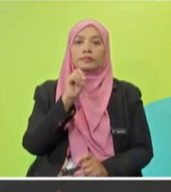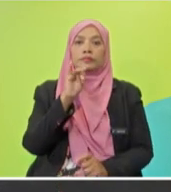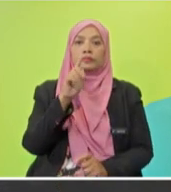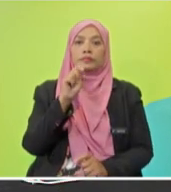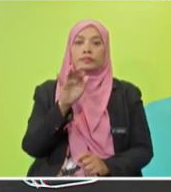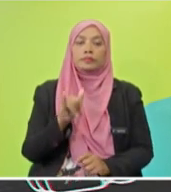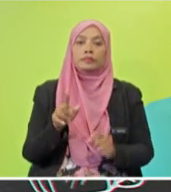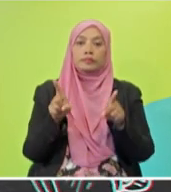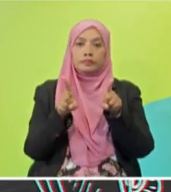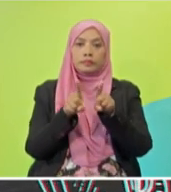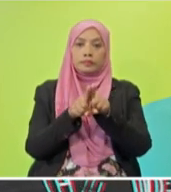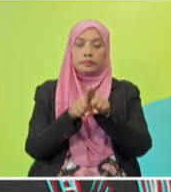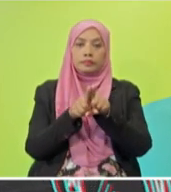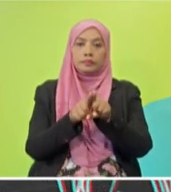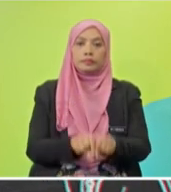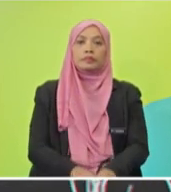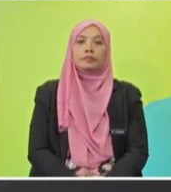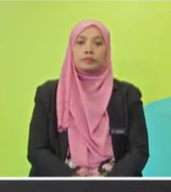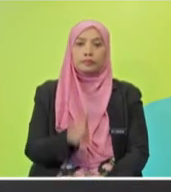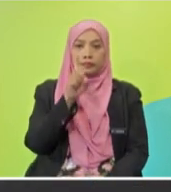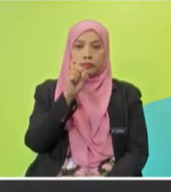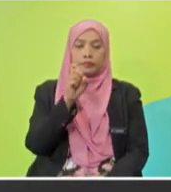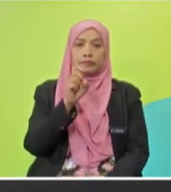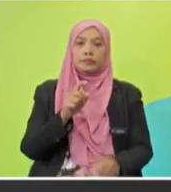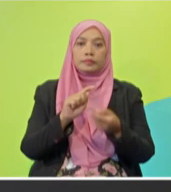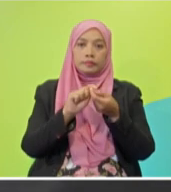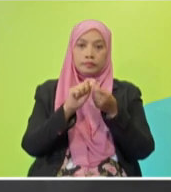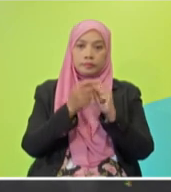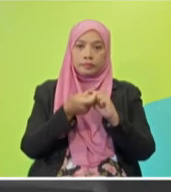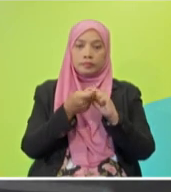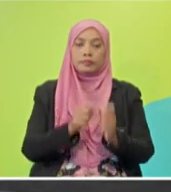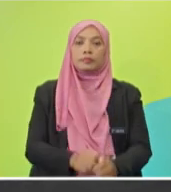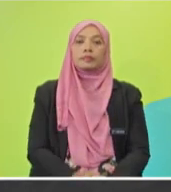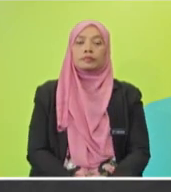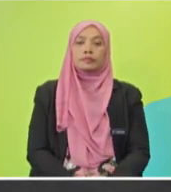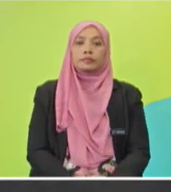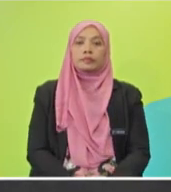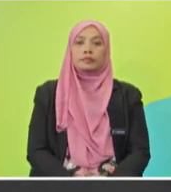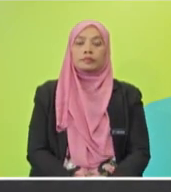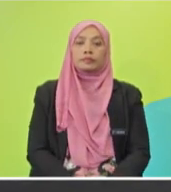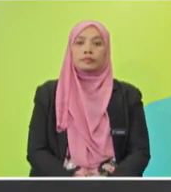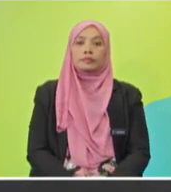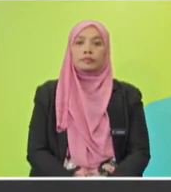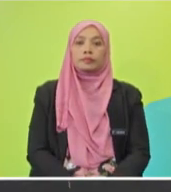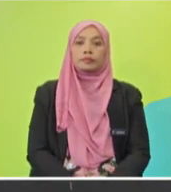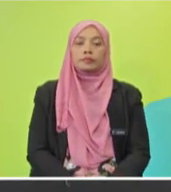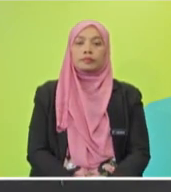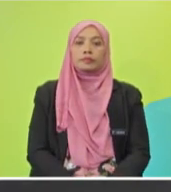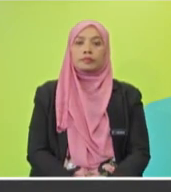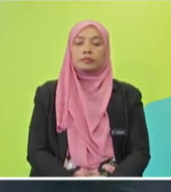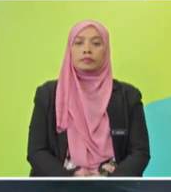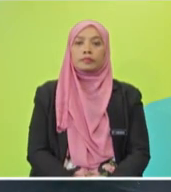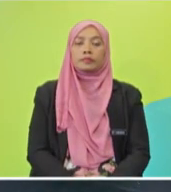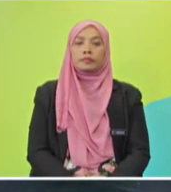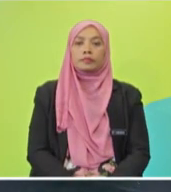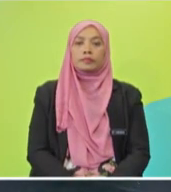tukar sentimeter ke, nak tukar milimeter. Tapi kita kena tengoklah yang mana akan membuatkan kita mudah untuk menyelesaikan dia. Sebenarnya kita boleh 3-3 unit pun